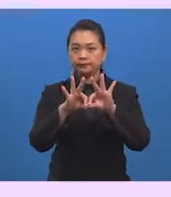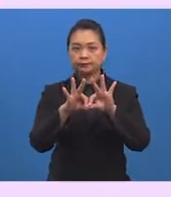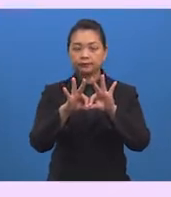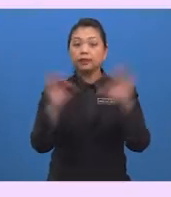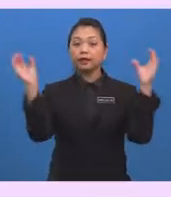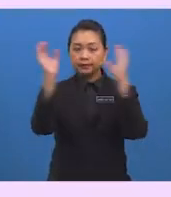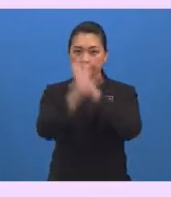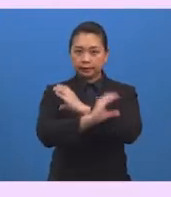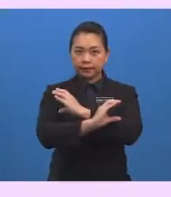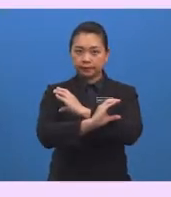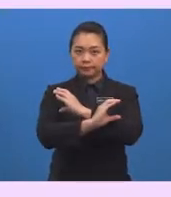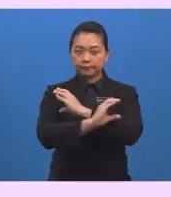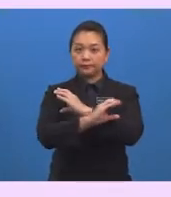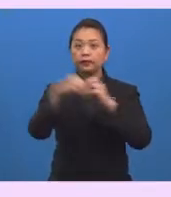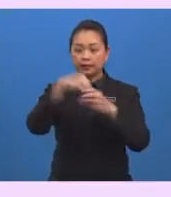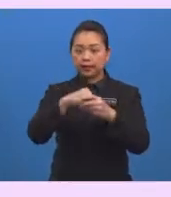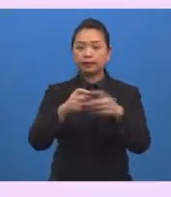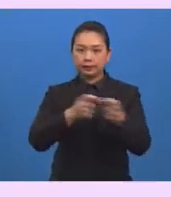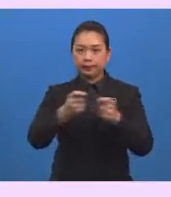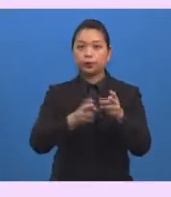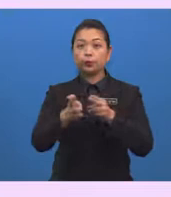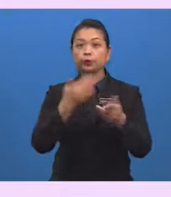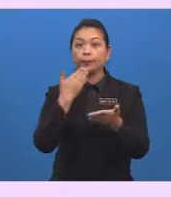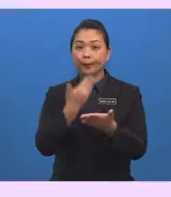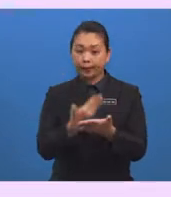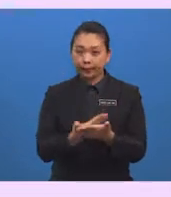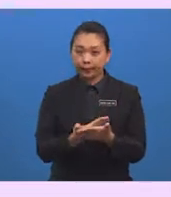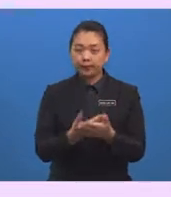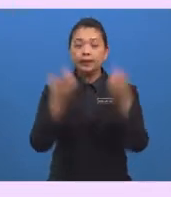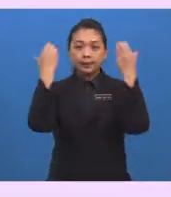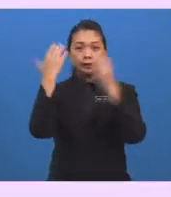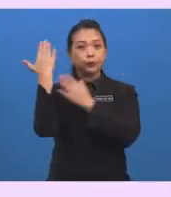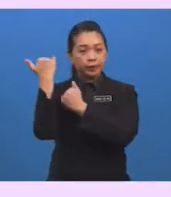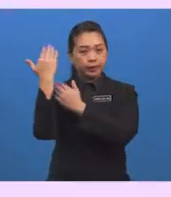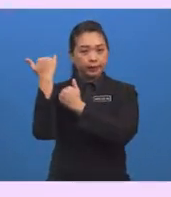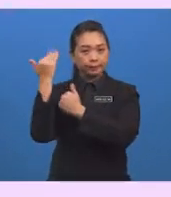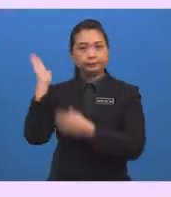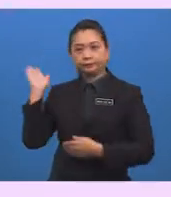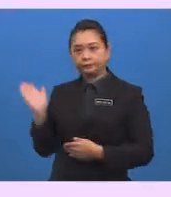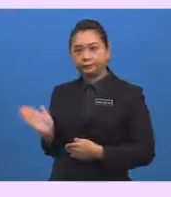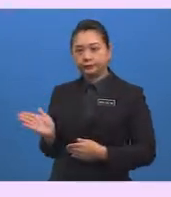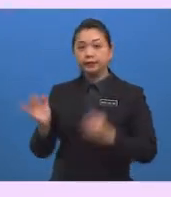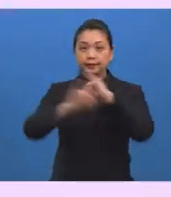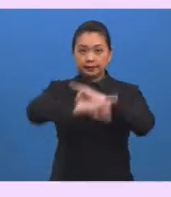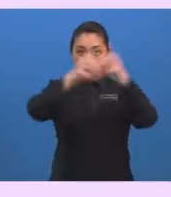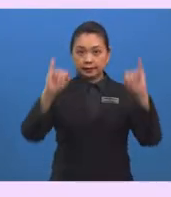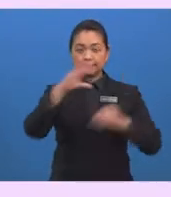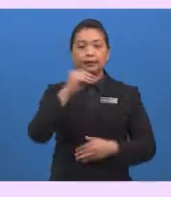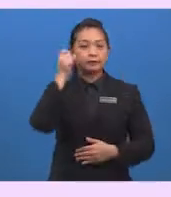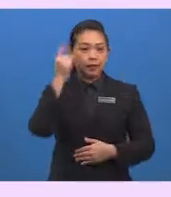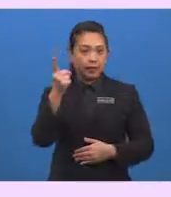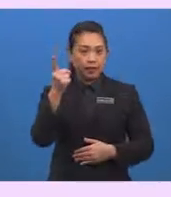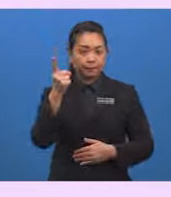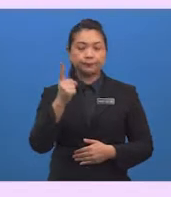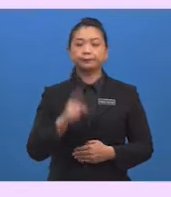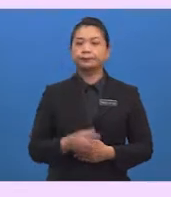dan cabaran-cabaran dalam tadbir urus baik. Cikgu harap pelajar jelas dan faham apa